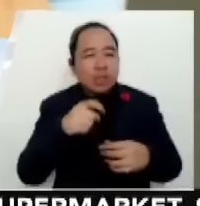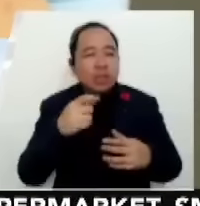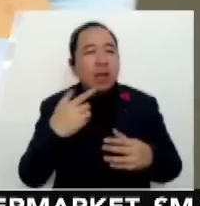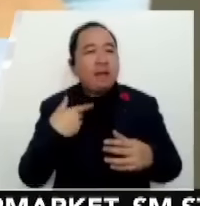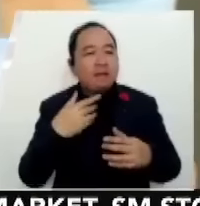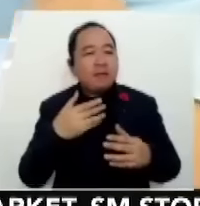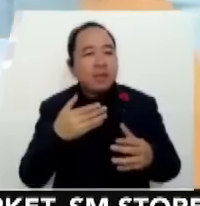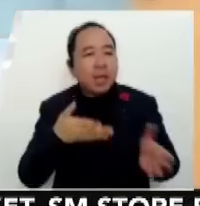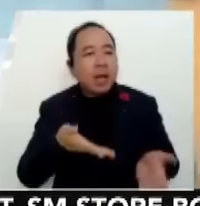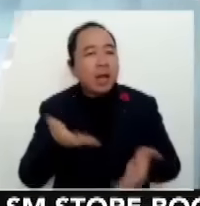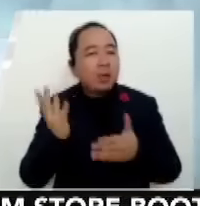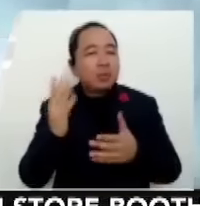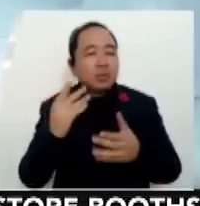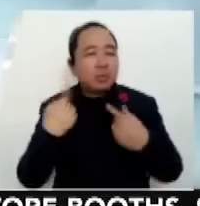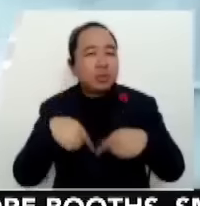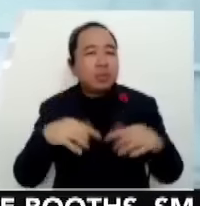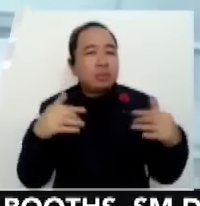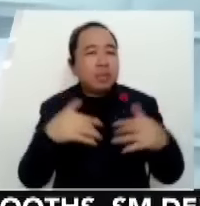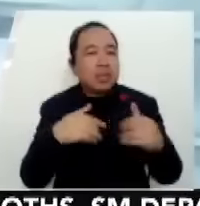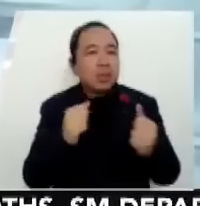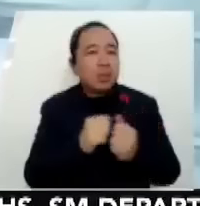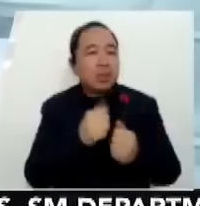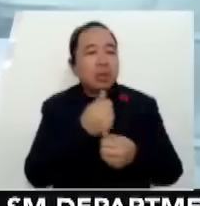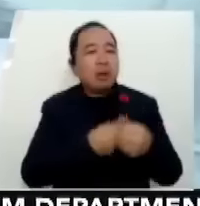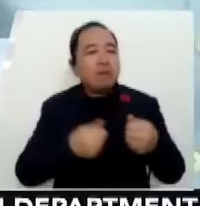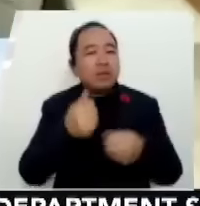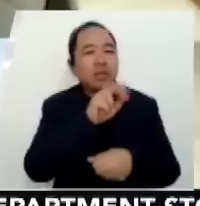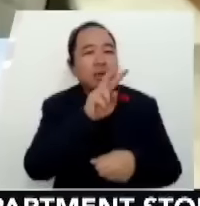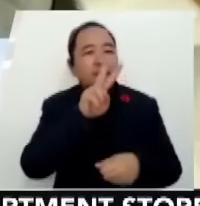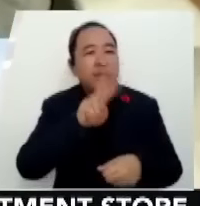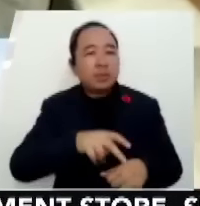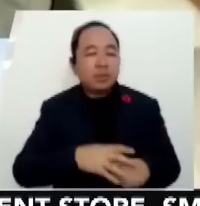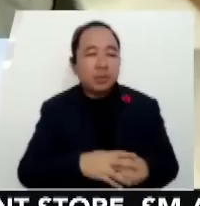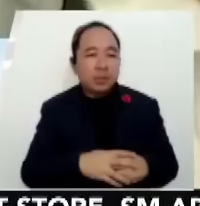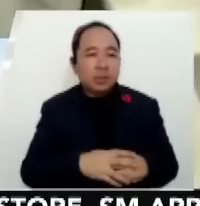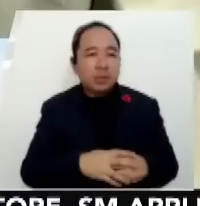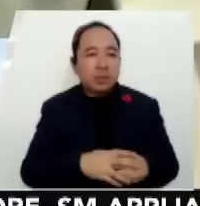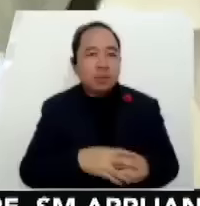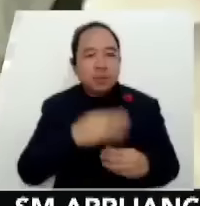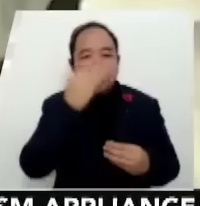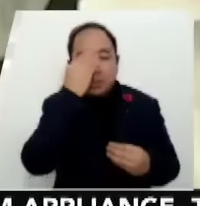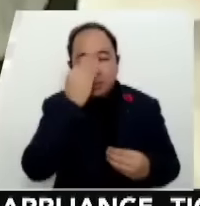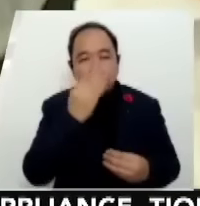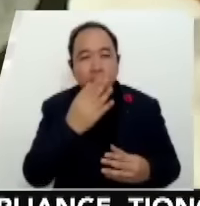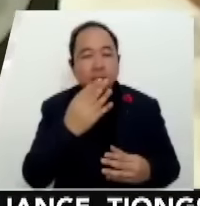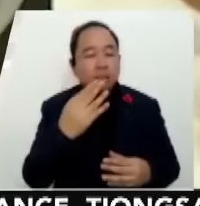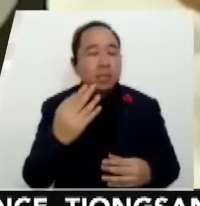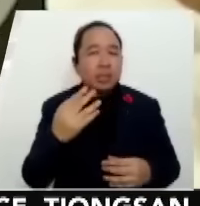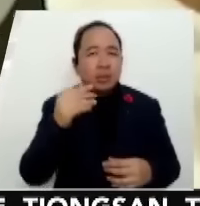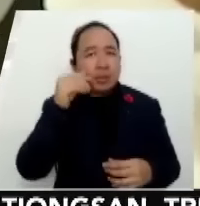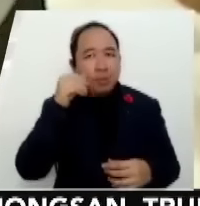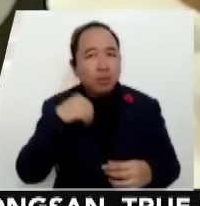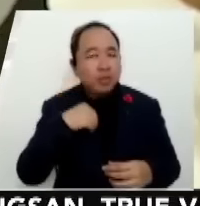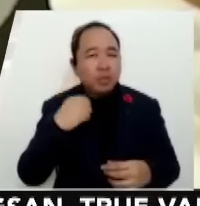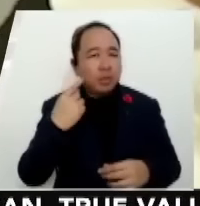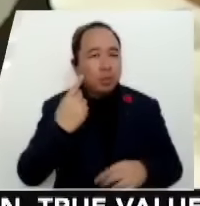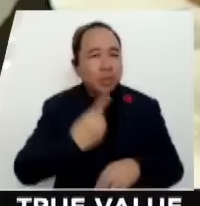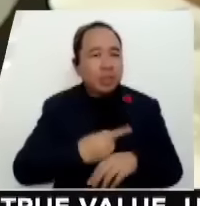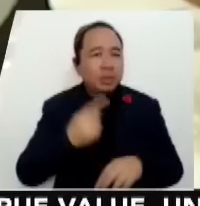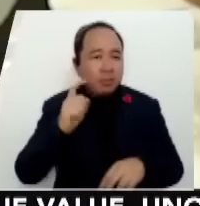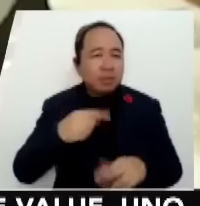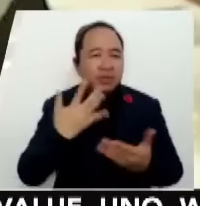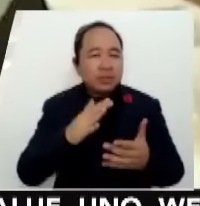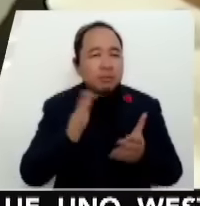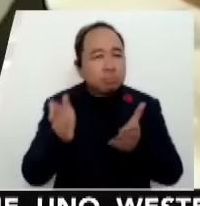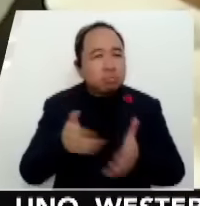press conference kasama ng mga opisyal ng Valenzuela. Sinabi sa kanya, kahapon pa o nung isang araw pa namatay yan, dapat maayos daw siya. Dapat asikasuhin niya yung